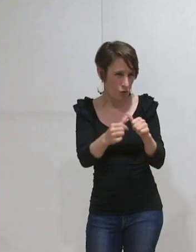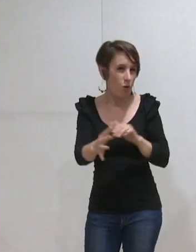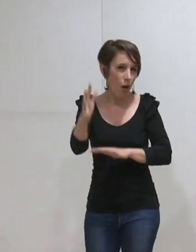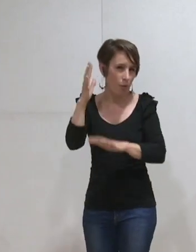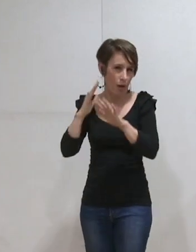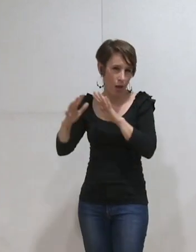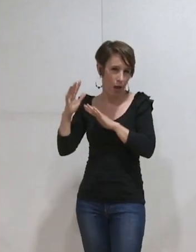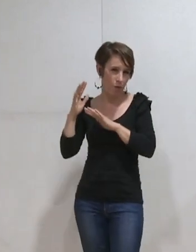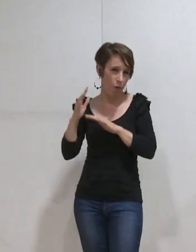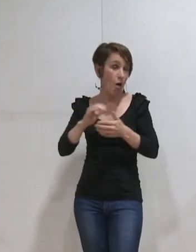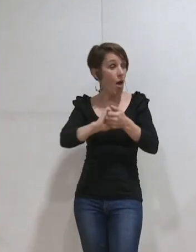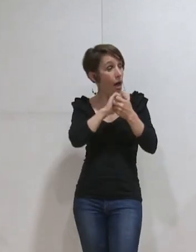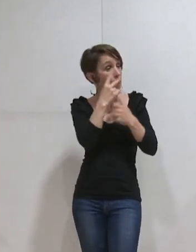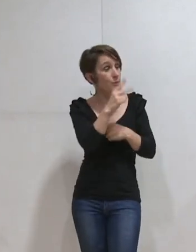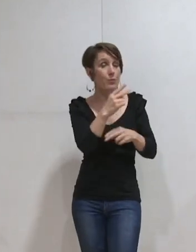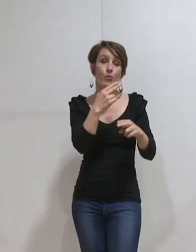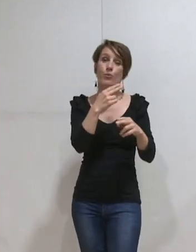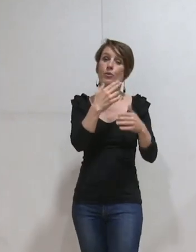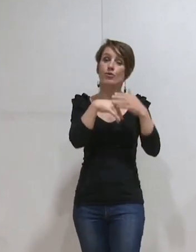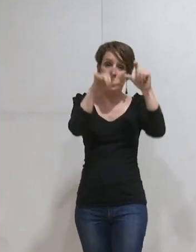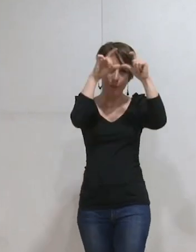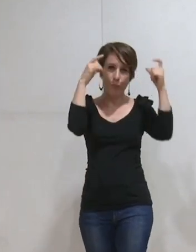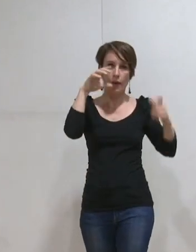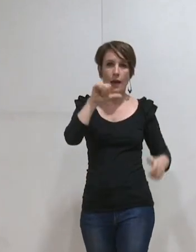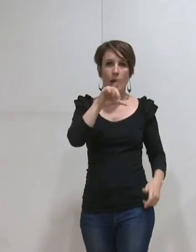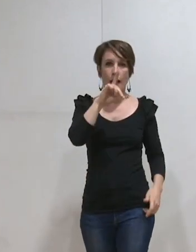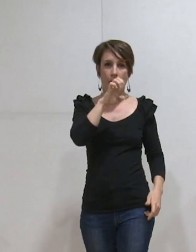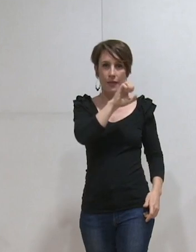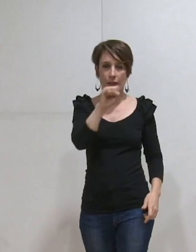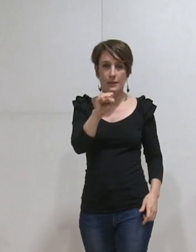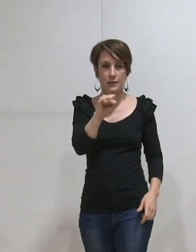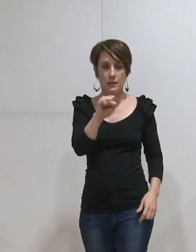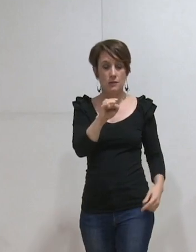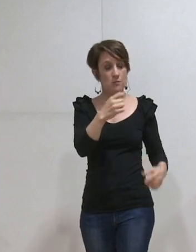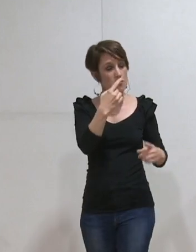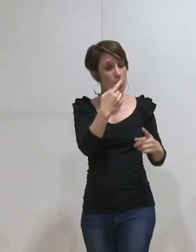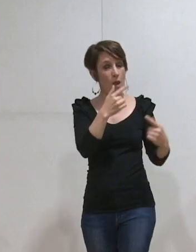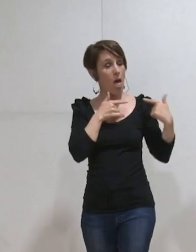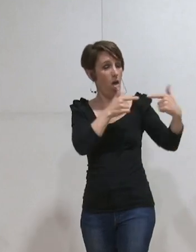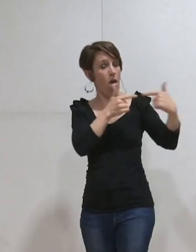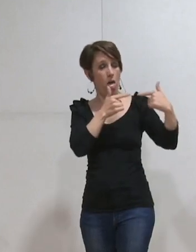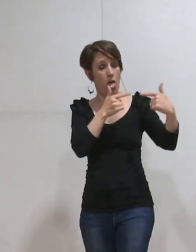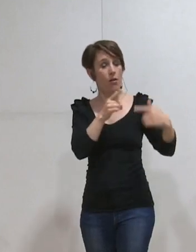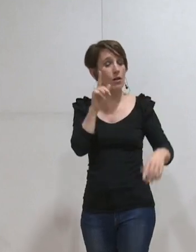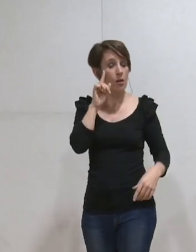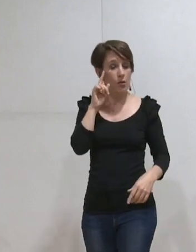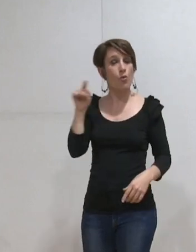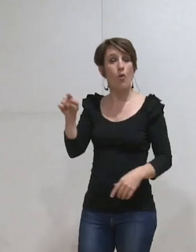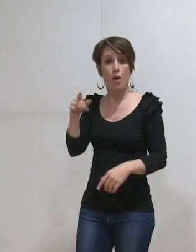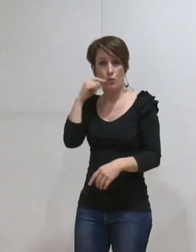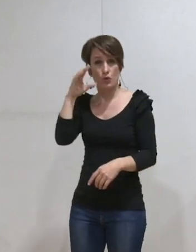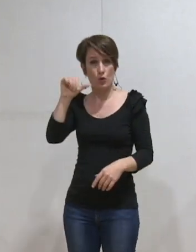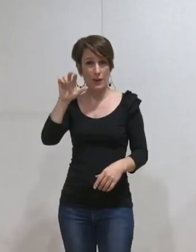à l'époque nous ont combattu quand Alain Carignon étant Maire moi étant conseiller régional à la